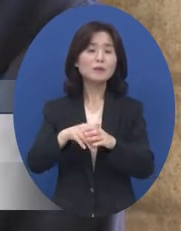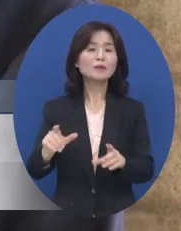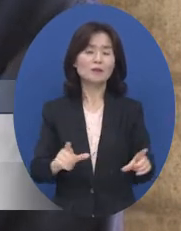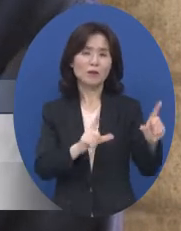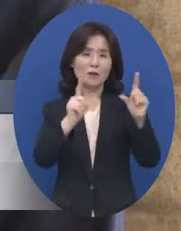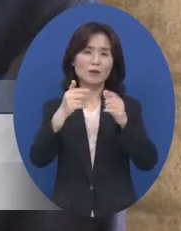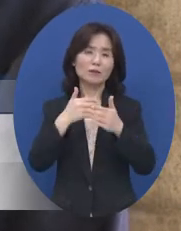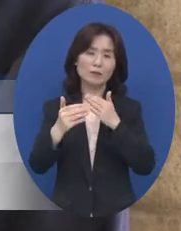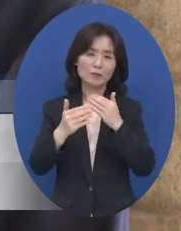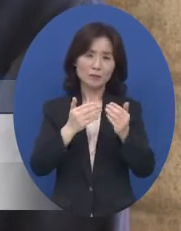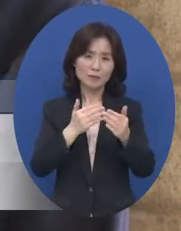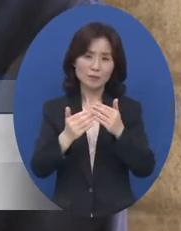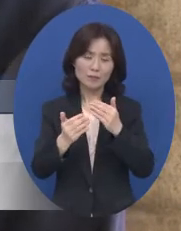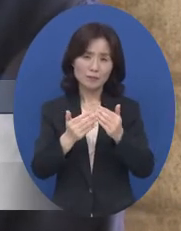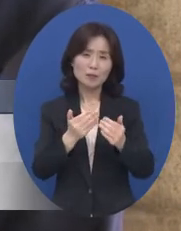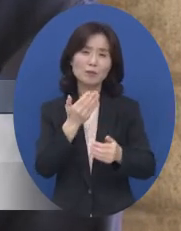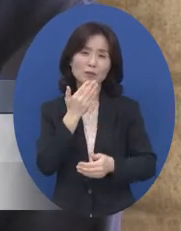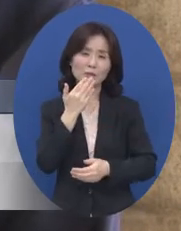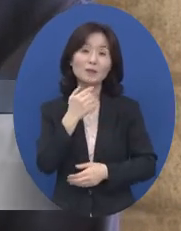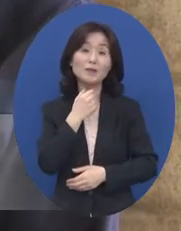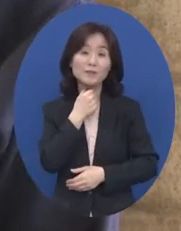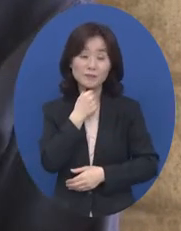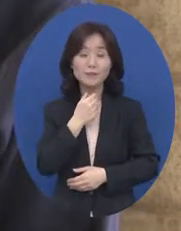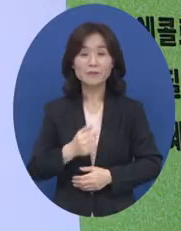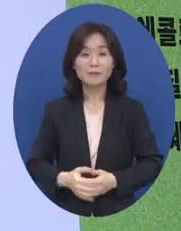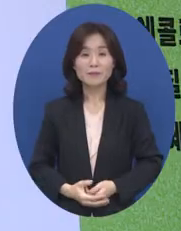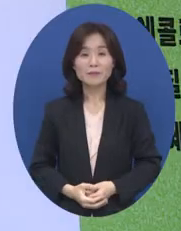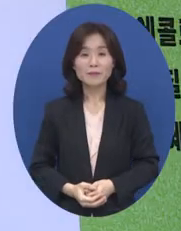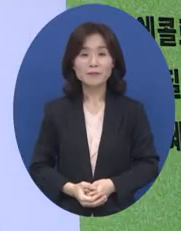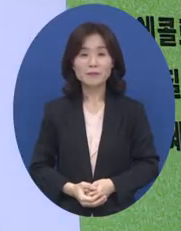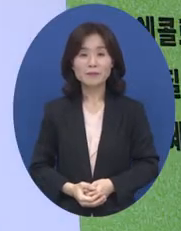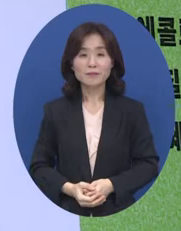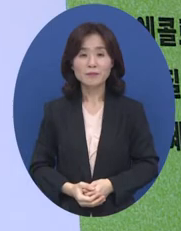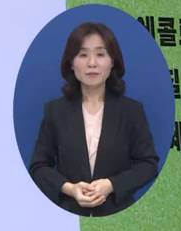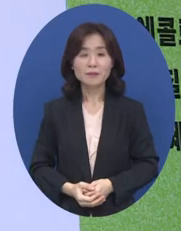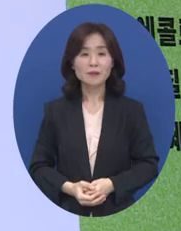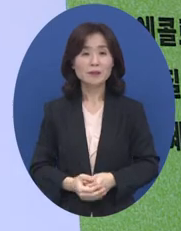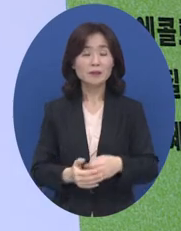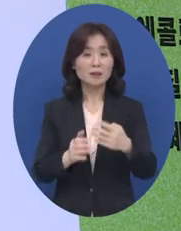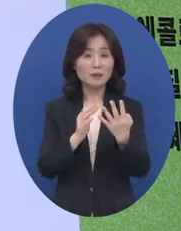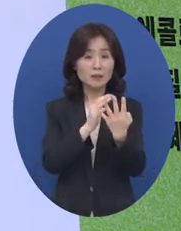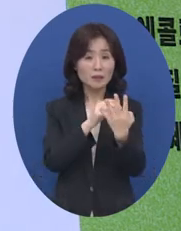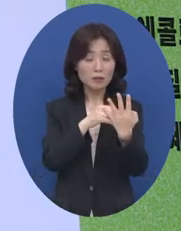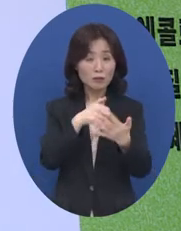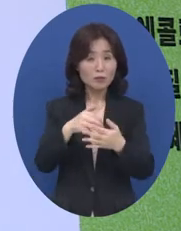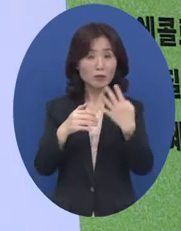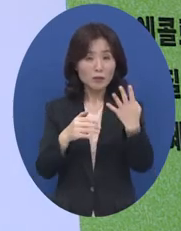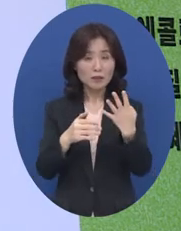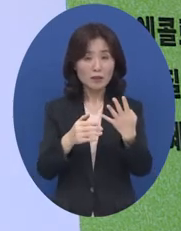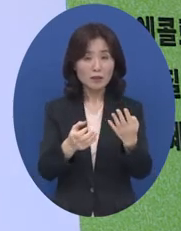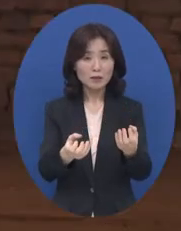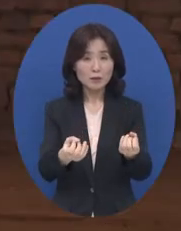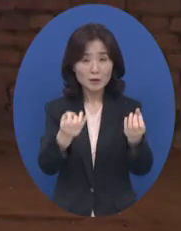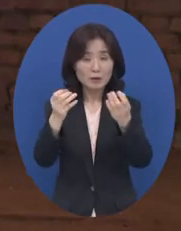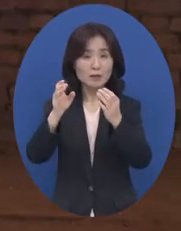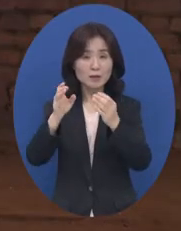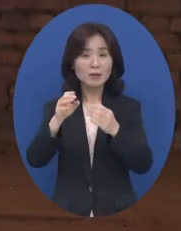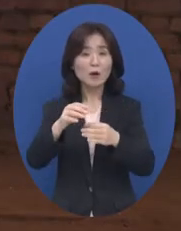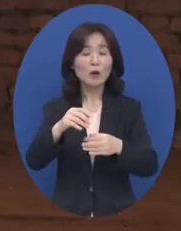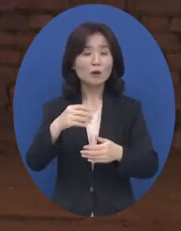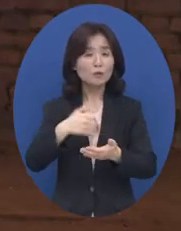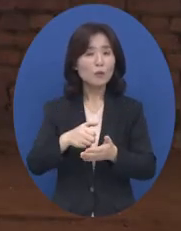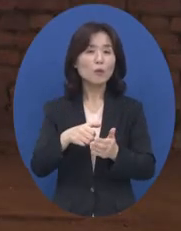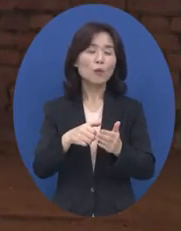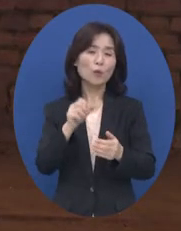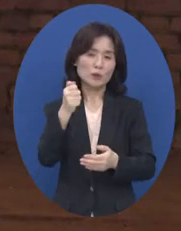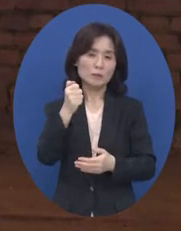되는 문화생활을 누렸으면 좋겠습니다. 4개 전시 행사에는 50여 점의 작품과 벽돌 공장에